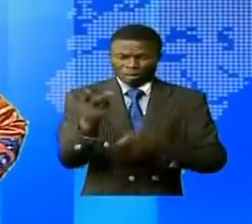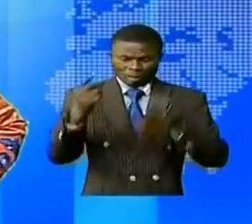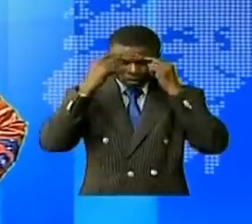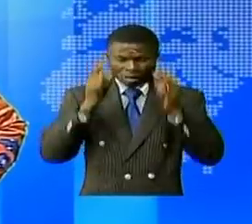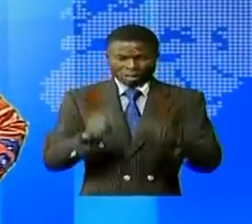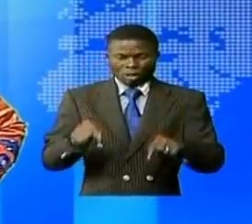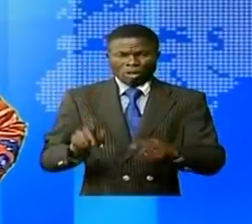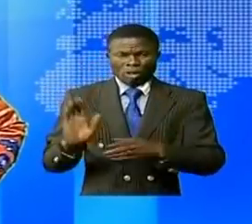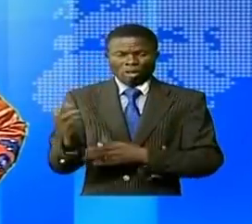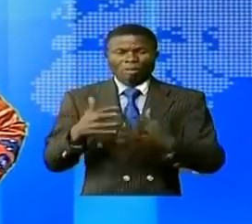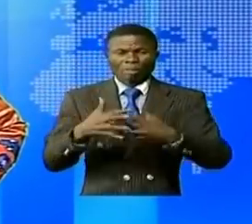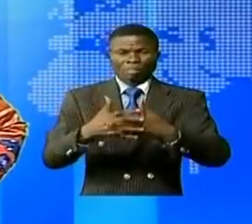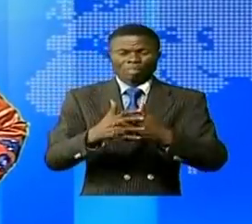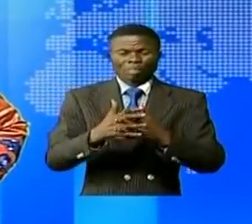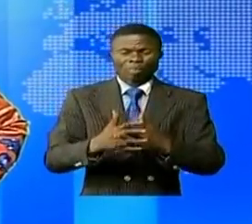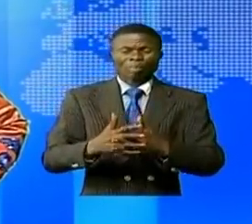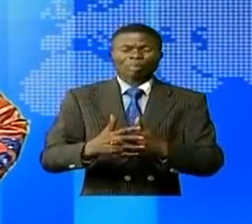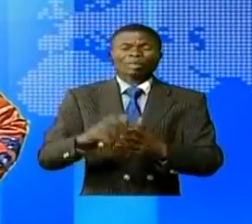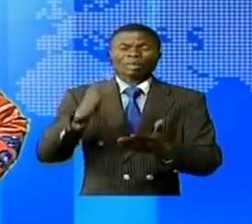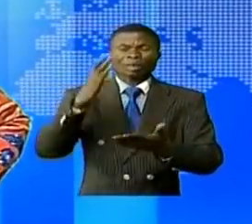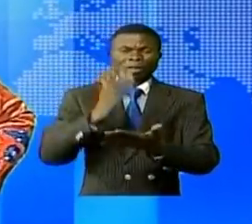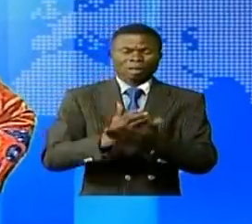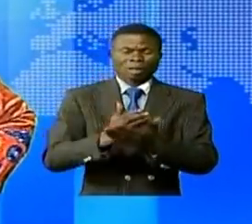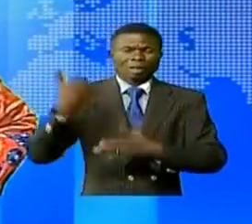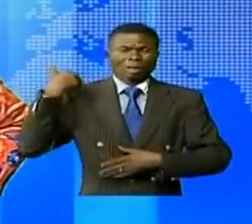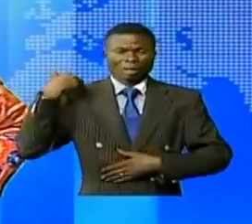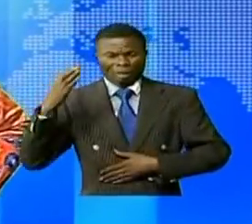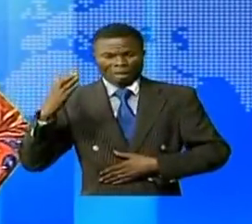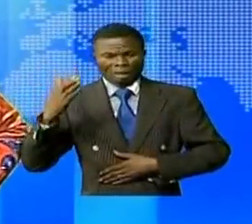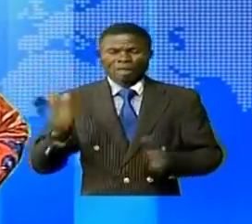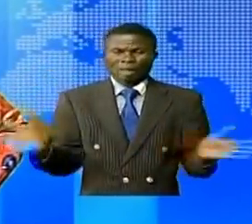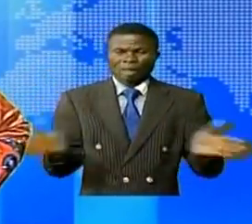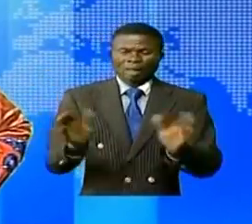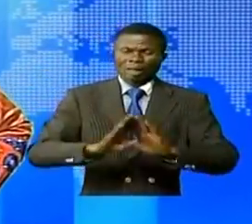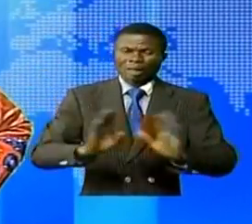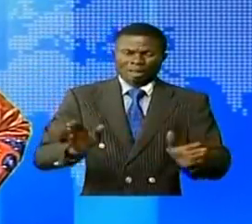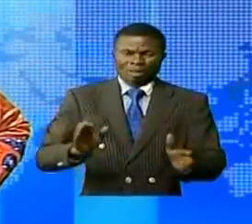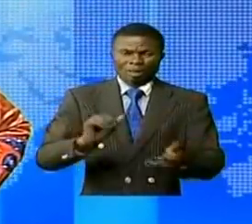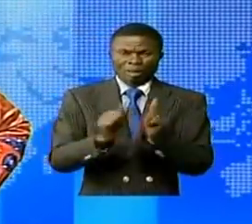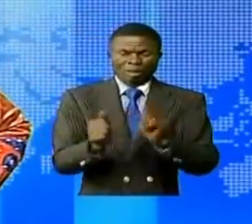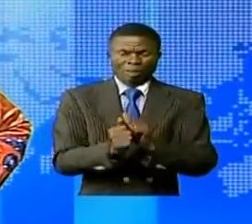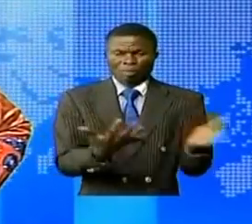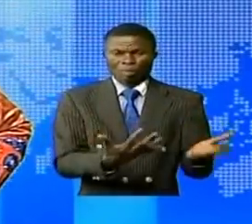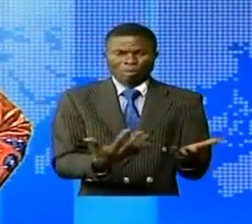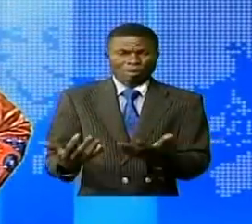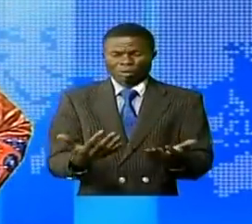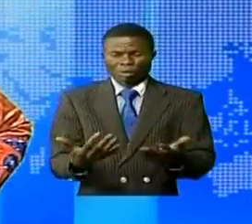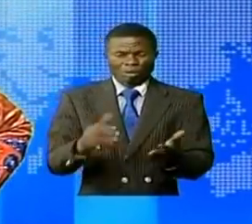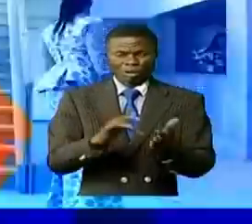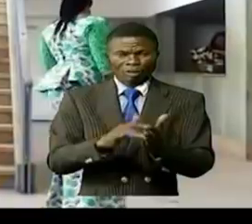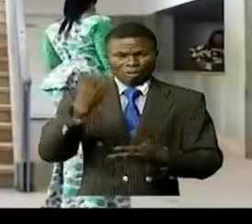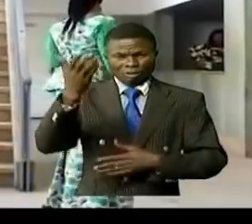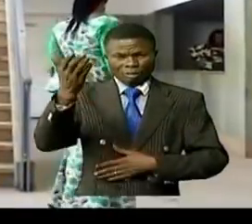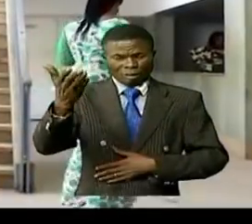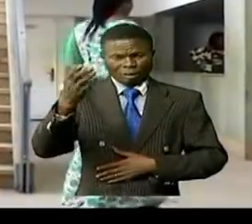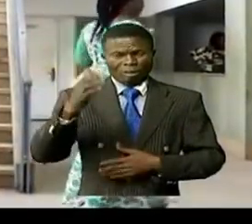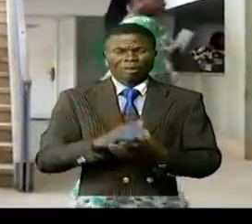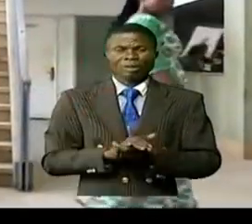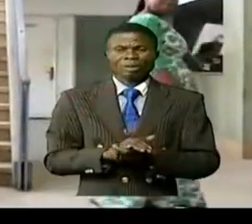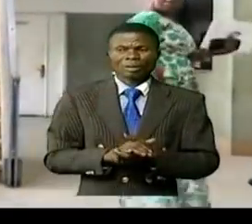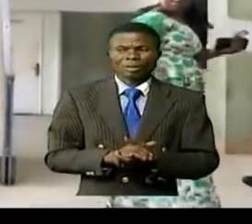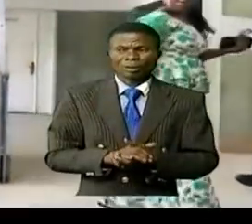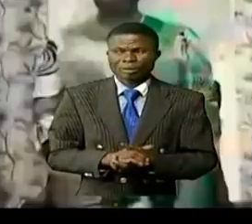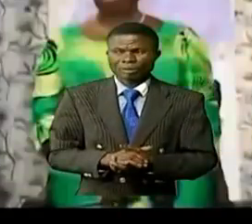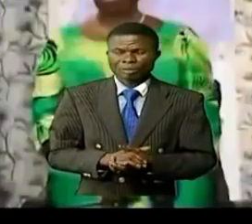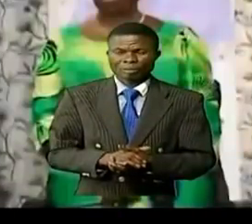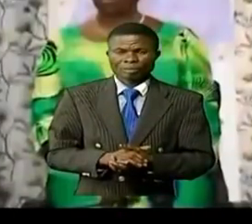ce partenariat public-privé pour renforcer les capacités de la RDC dans le numérique. Angèle Mabilalonto. Un pas de géant